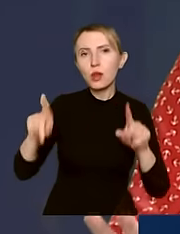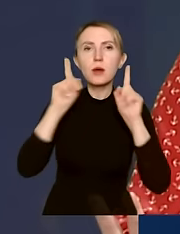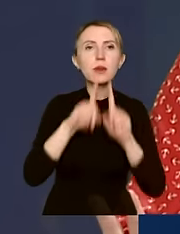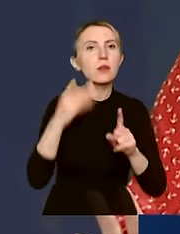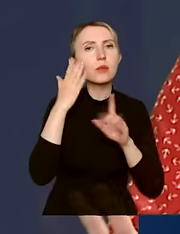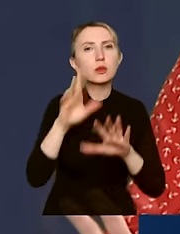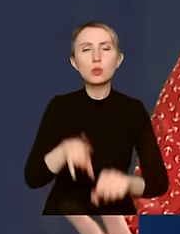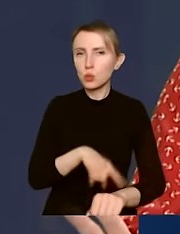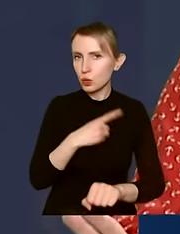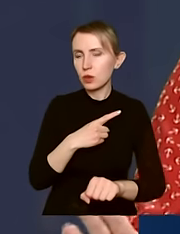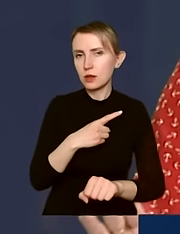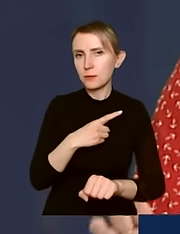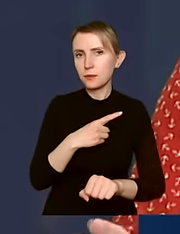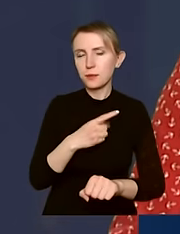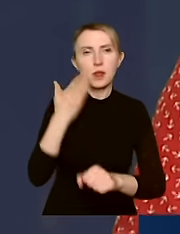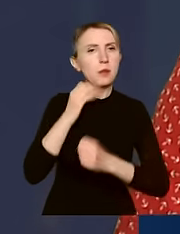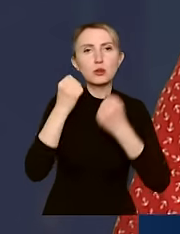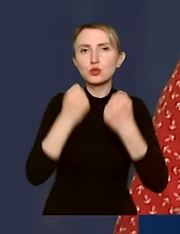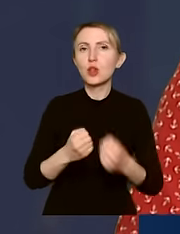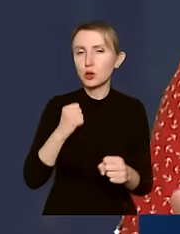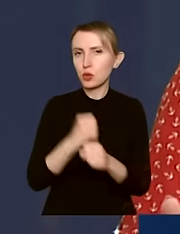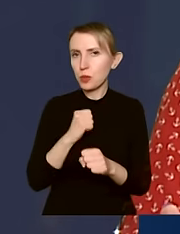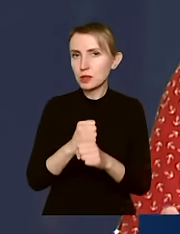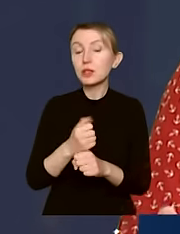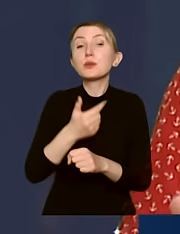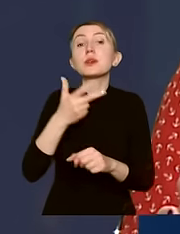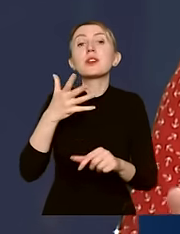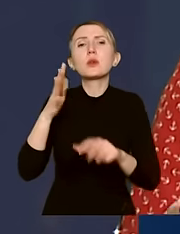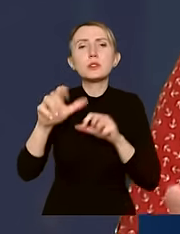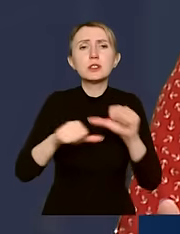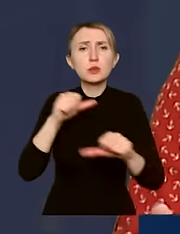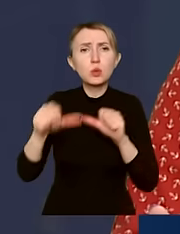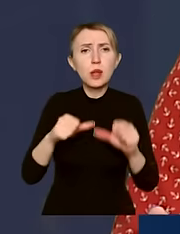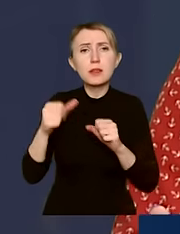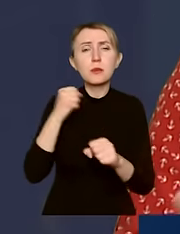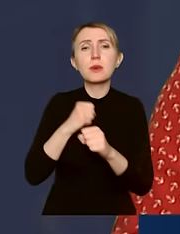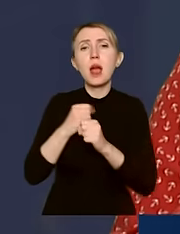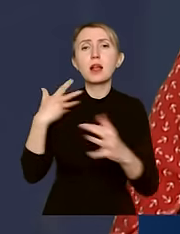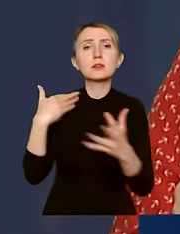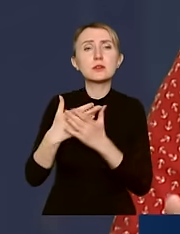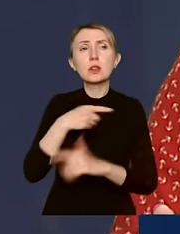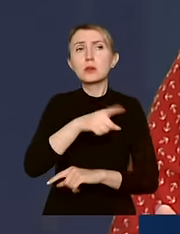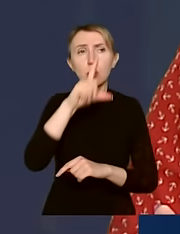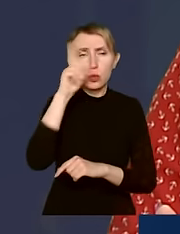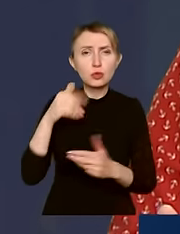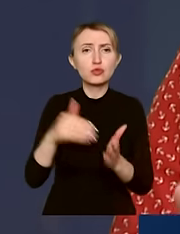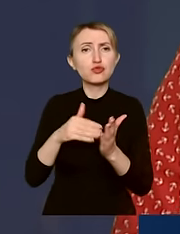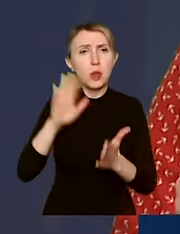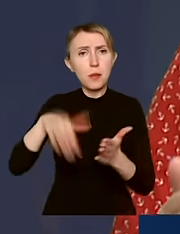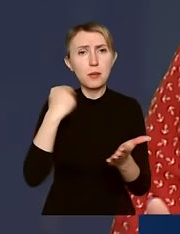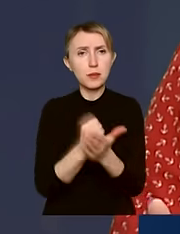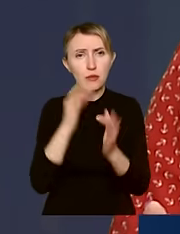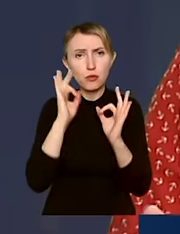długo i bardzo ciężko stażowych. Pracują. Kiedy... I po kilkudziesięciu latach pracy naprawdę tym ludziom należy się godne